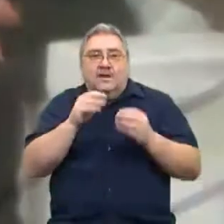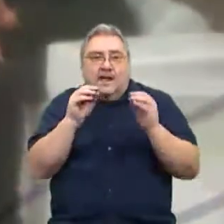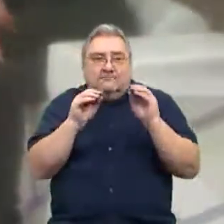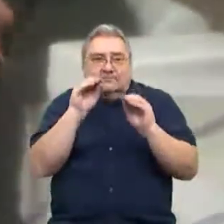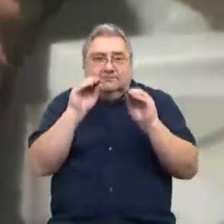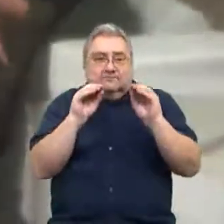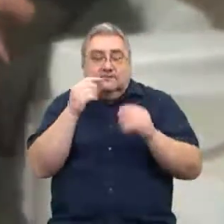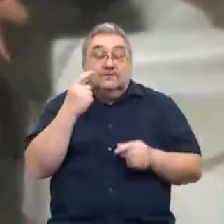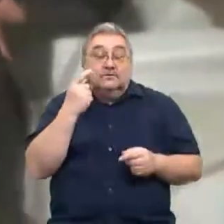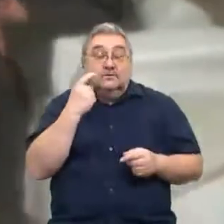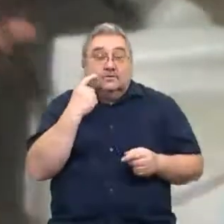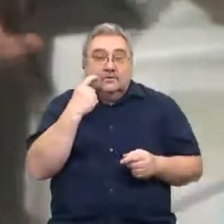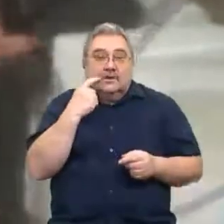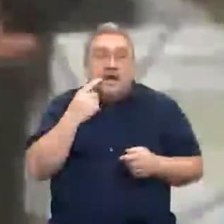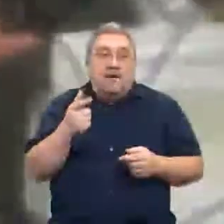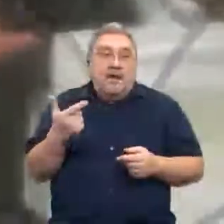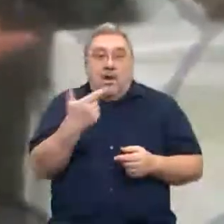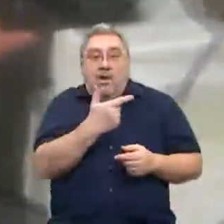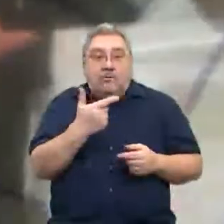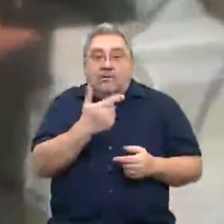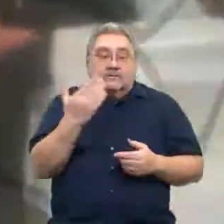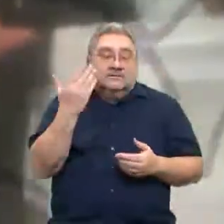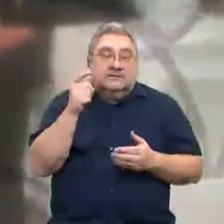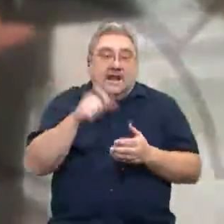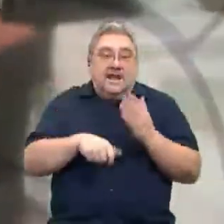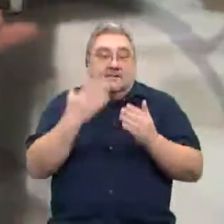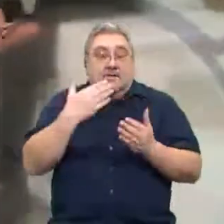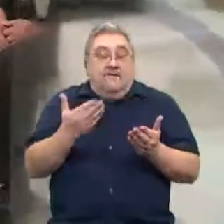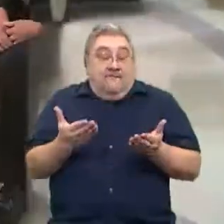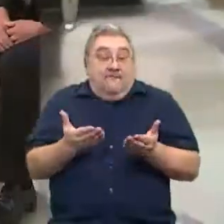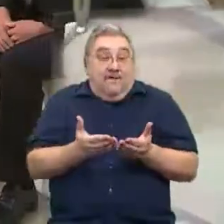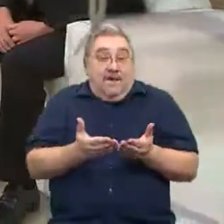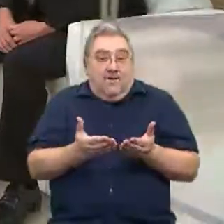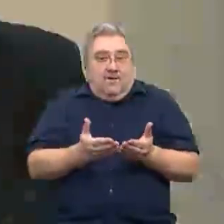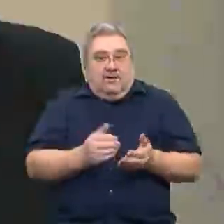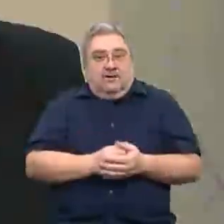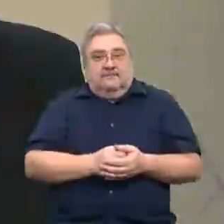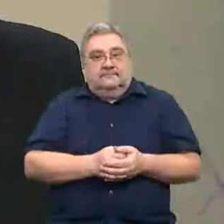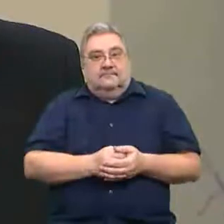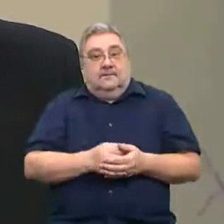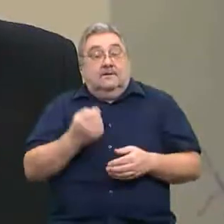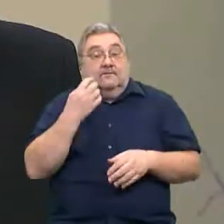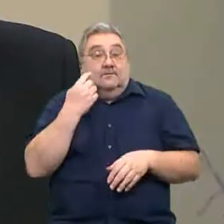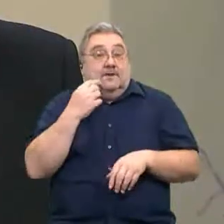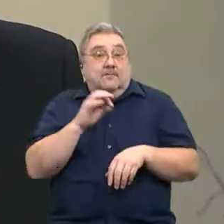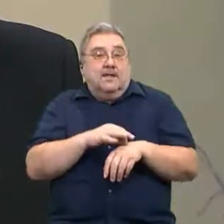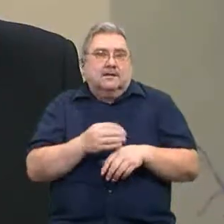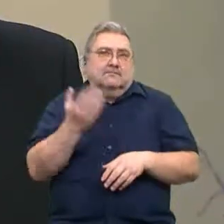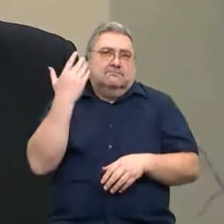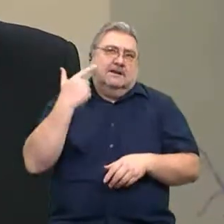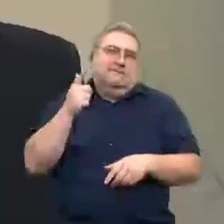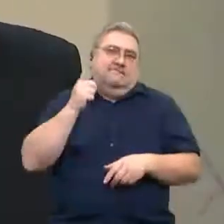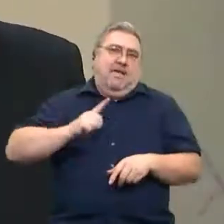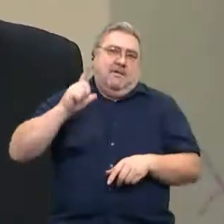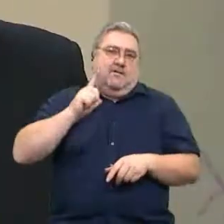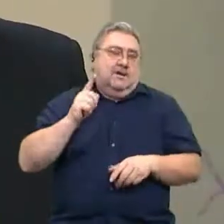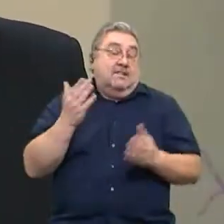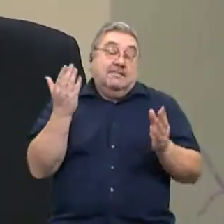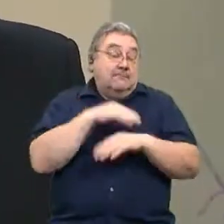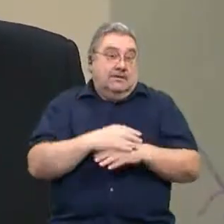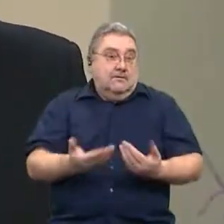implantát tak, aby to obou straně bylo výhodné. Jo. To je v té stomatologii, to před rokem dvěma nebylo.